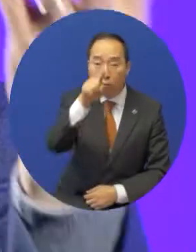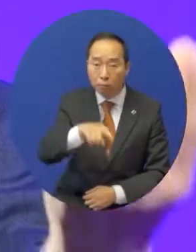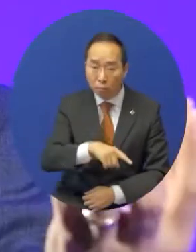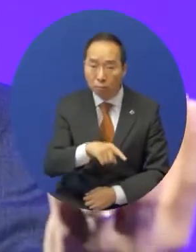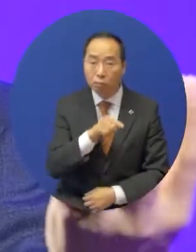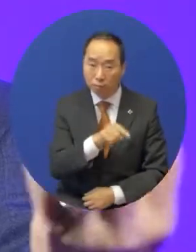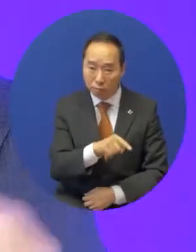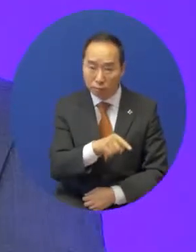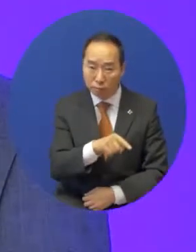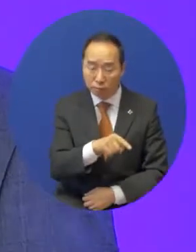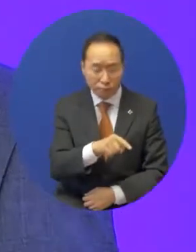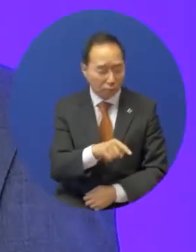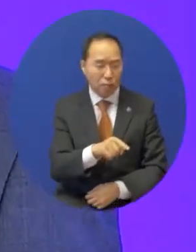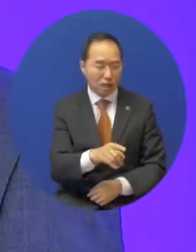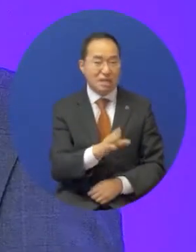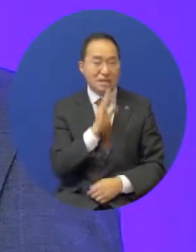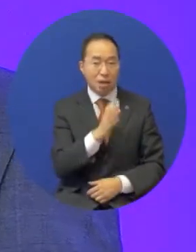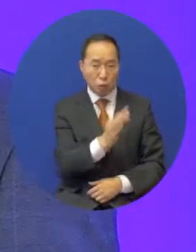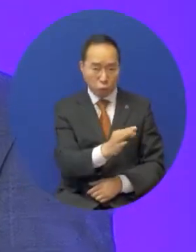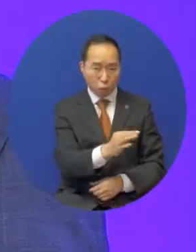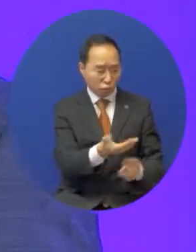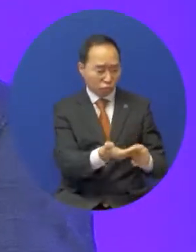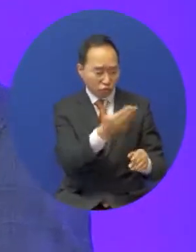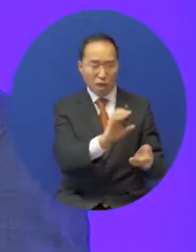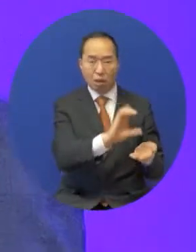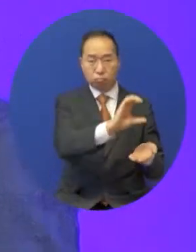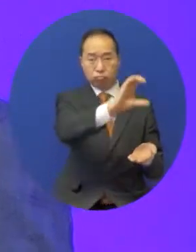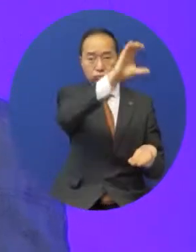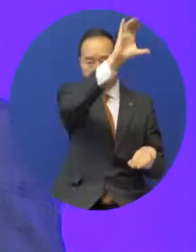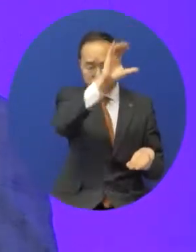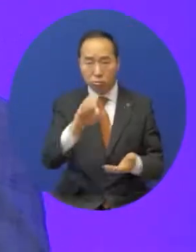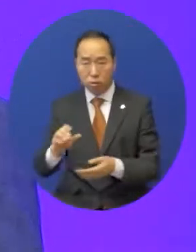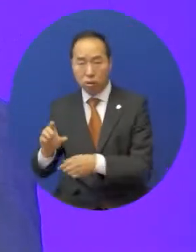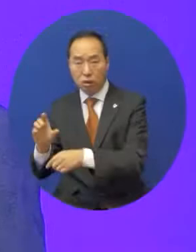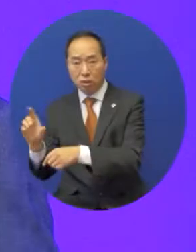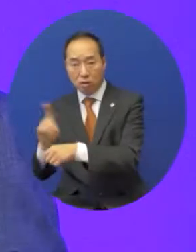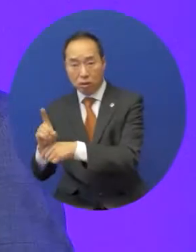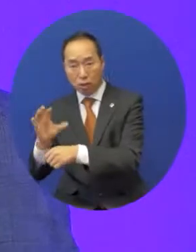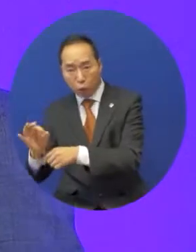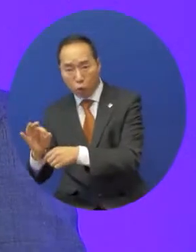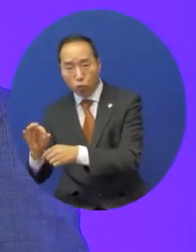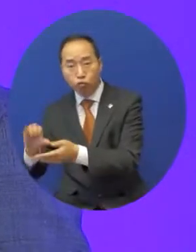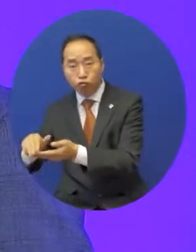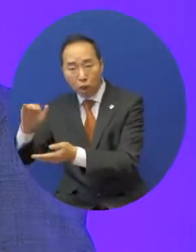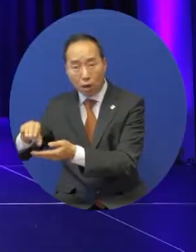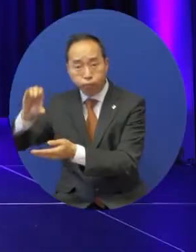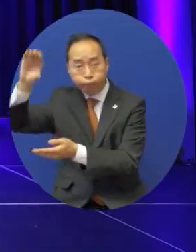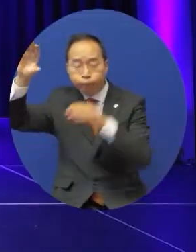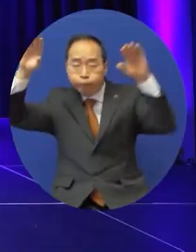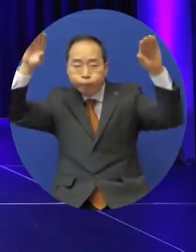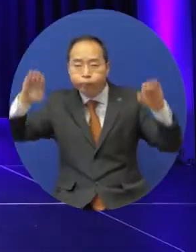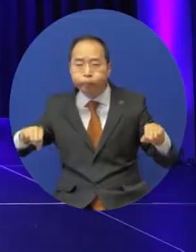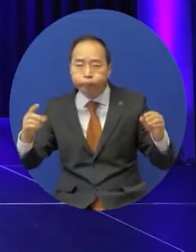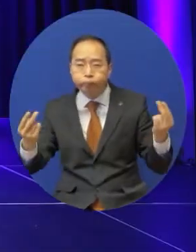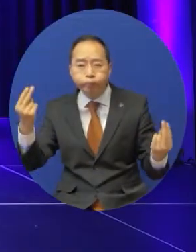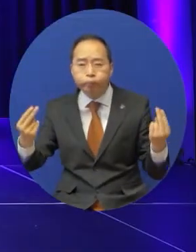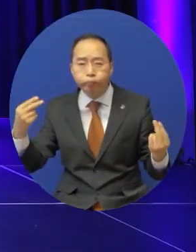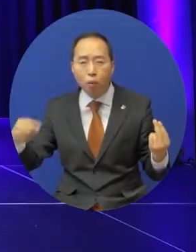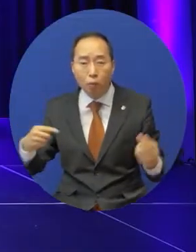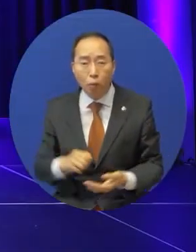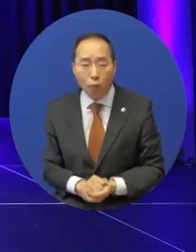위에 금융 시스템하고 디지털 머니 위에 금융 시스템이 뭐가 다를까요?